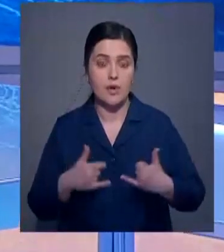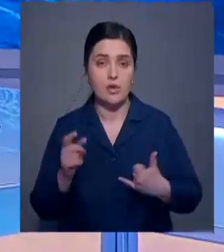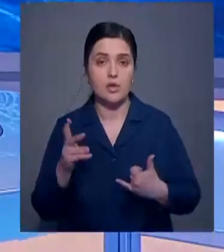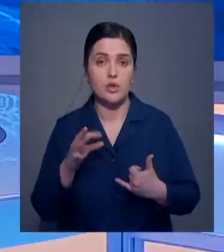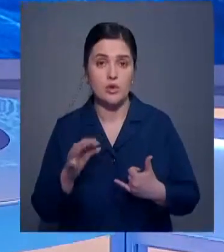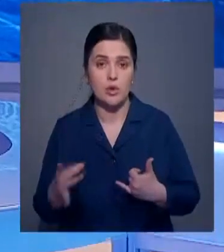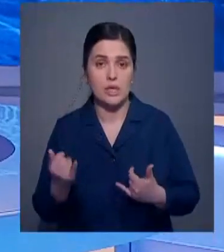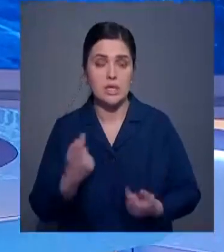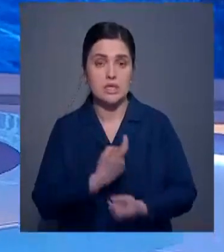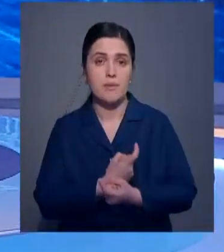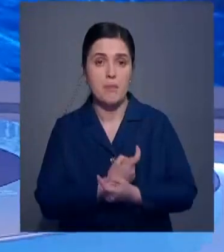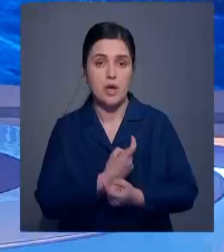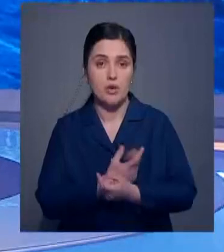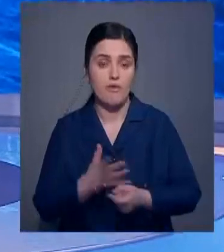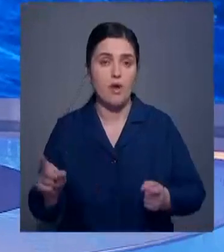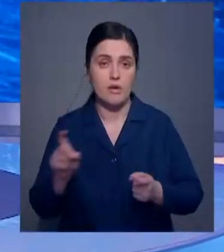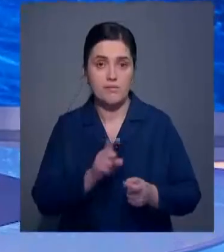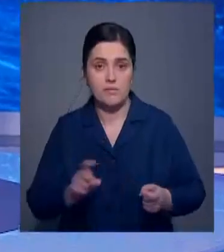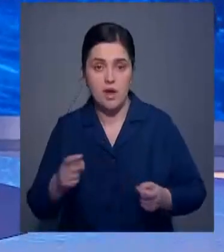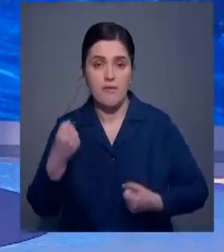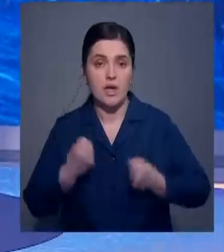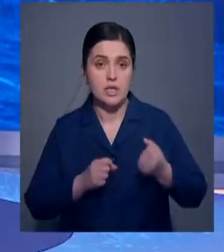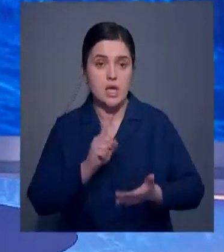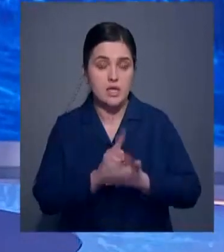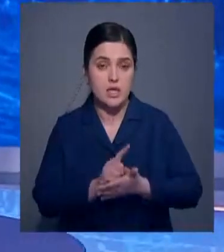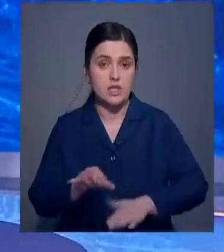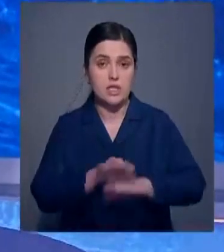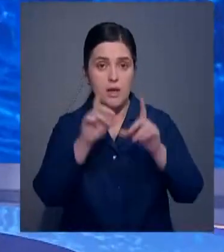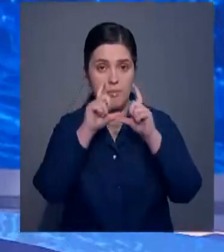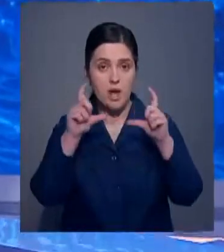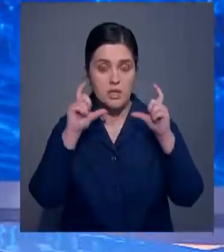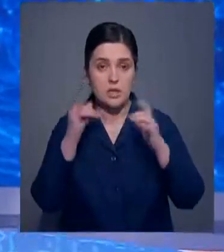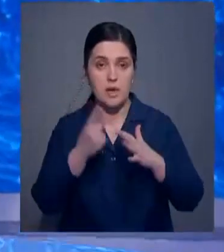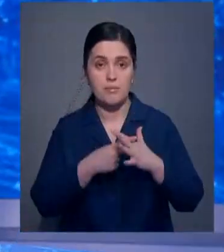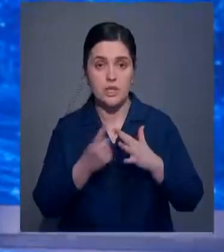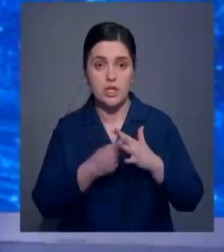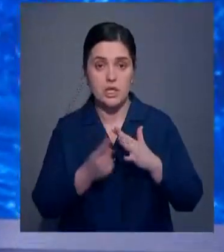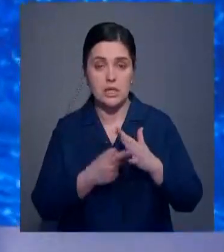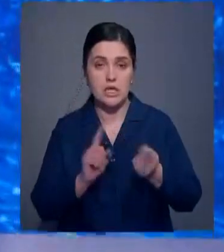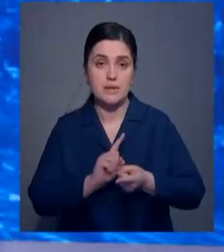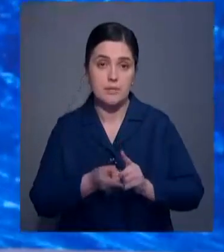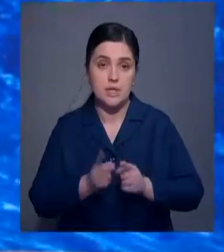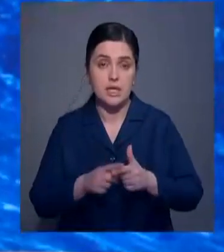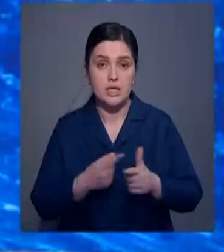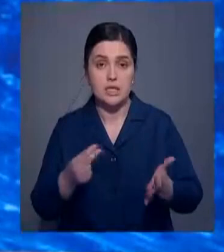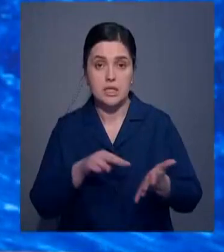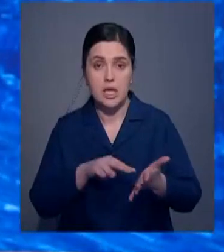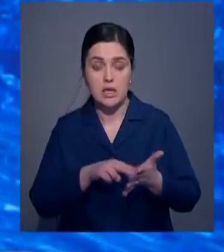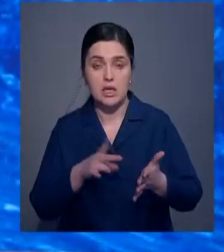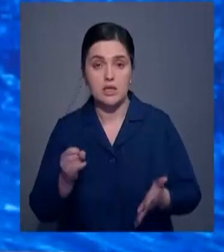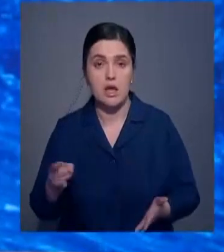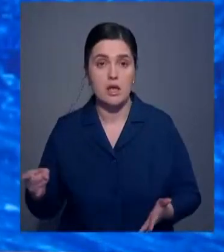и спиртовые антисептики. Кроме того, водители должны носить маску и перчатки. Изменились ли цены